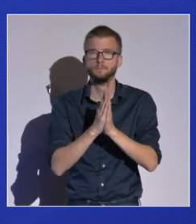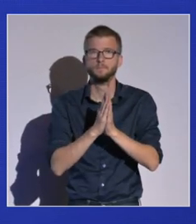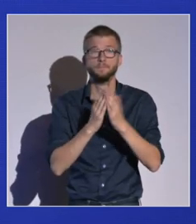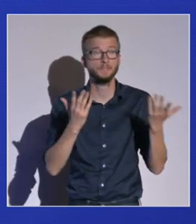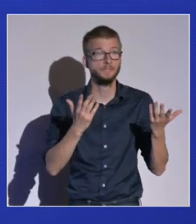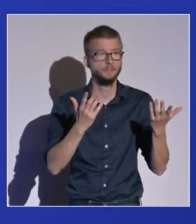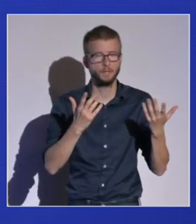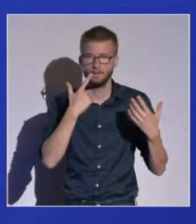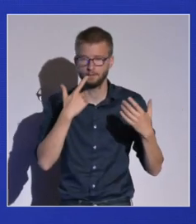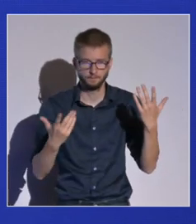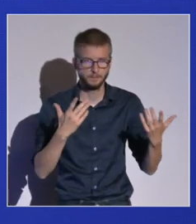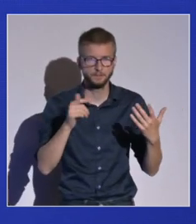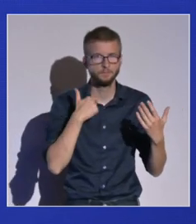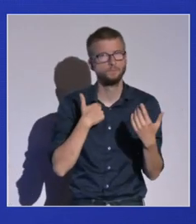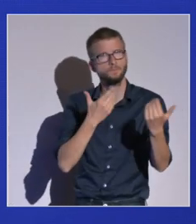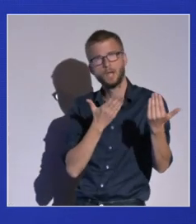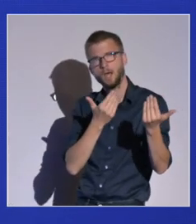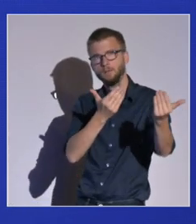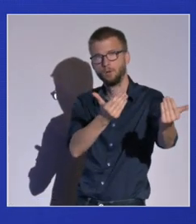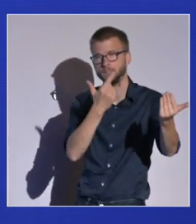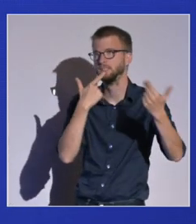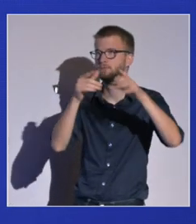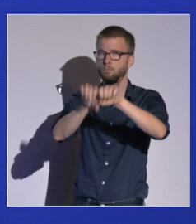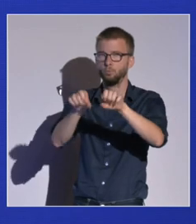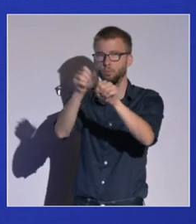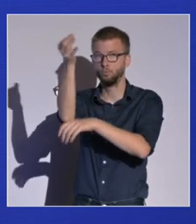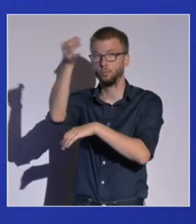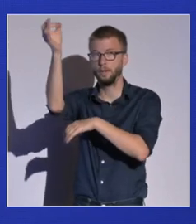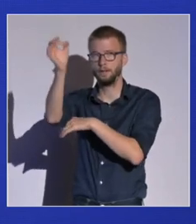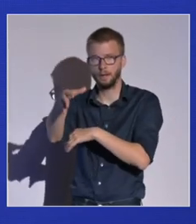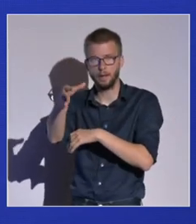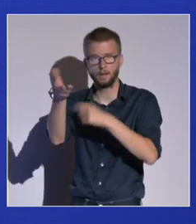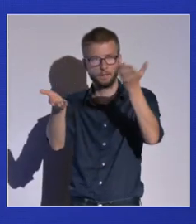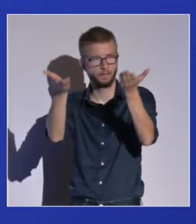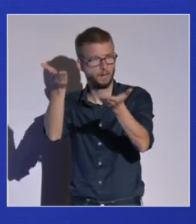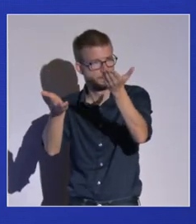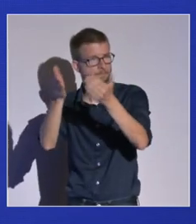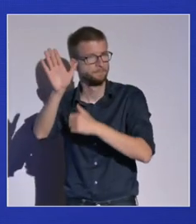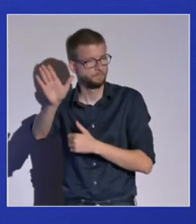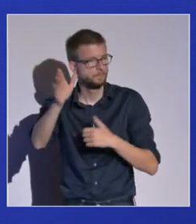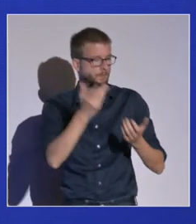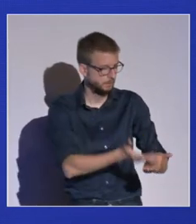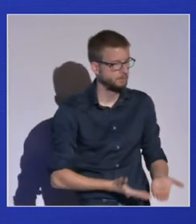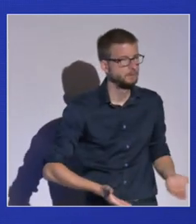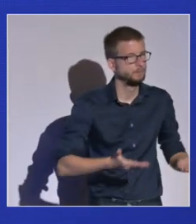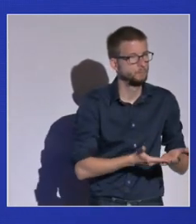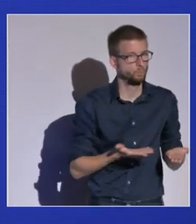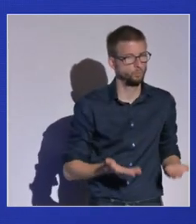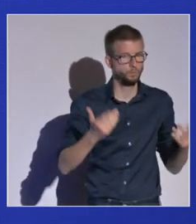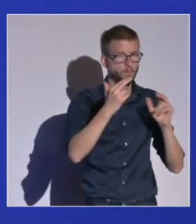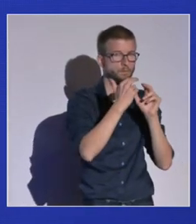ce que nous attendons, c'est-à-dire une production nucléaire équilibrée, et puis la situation